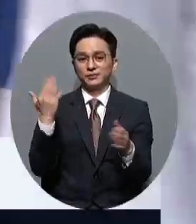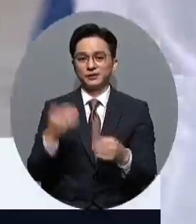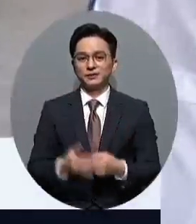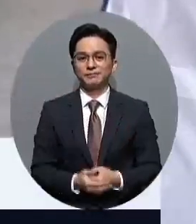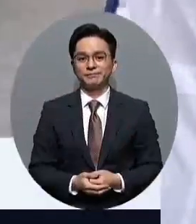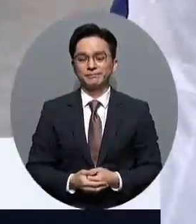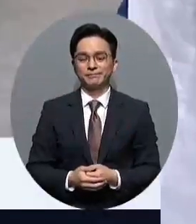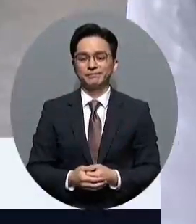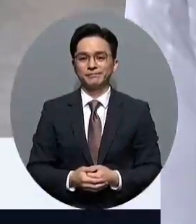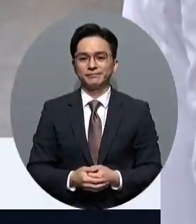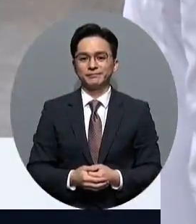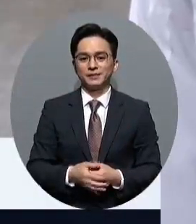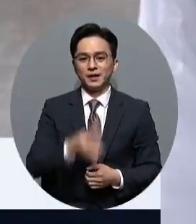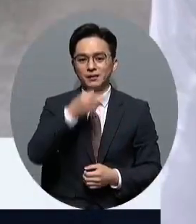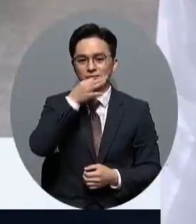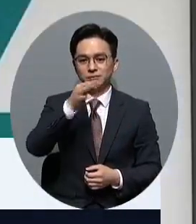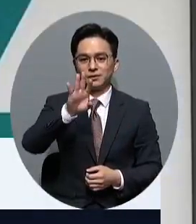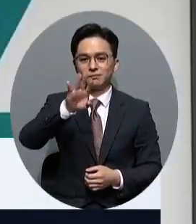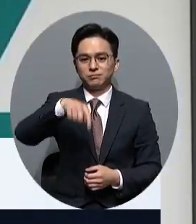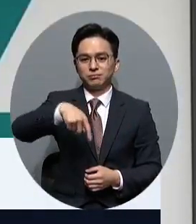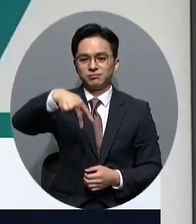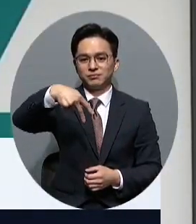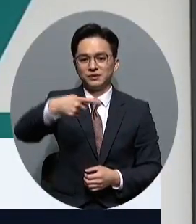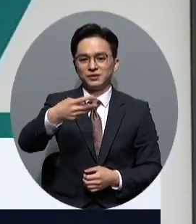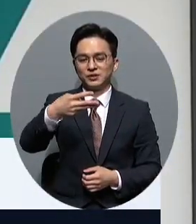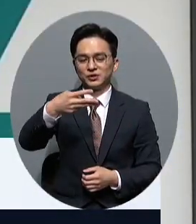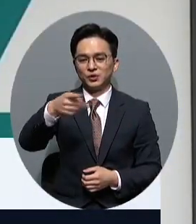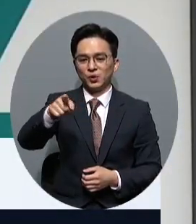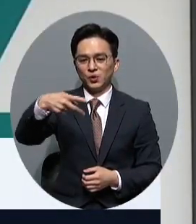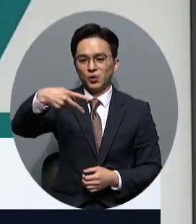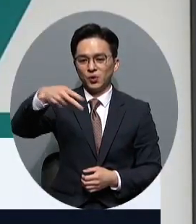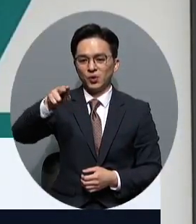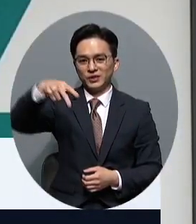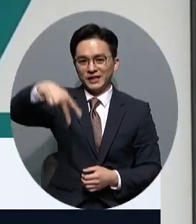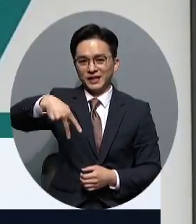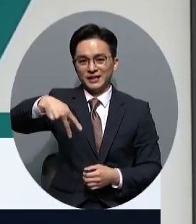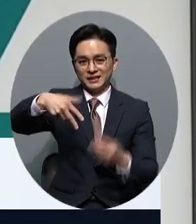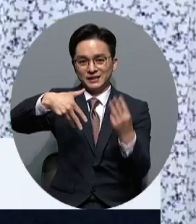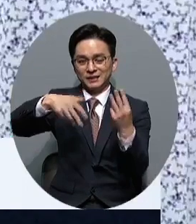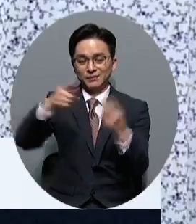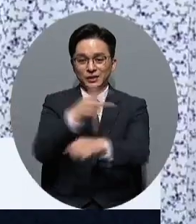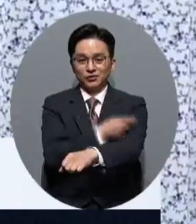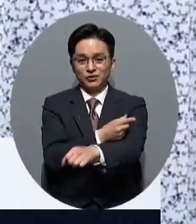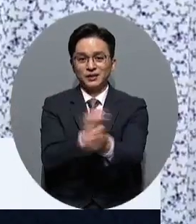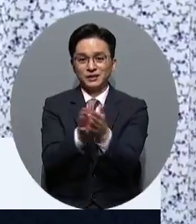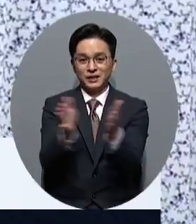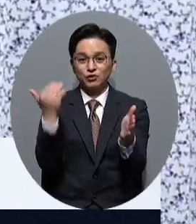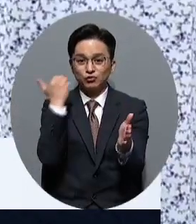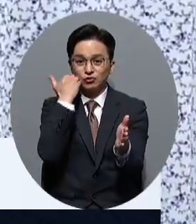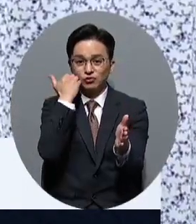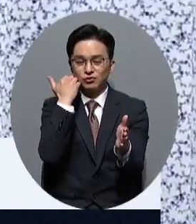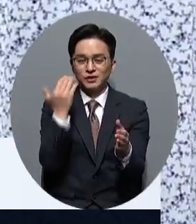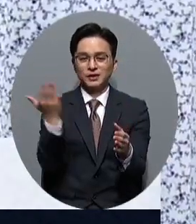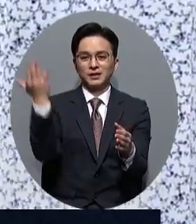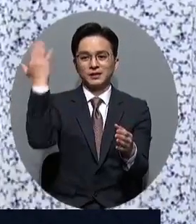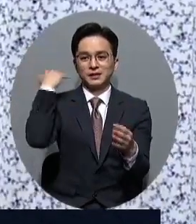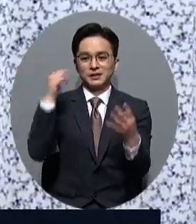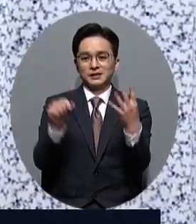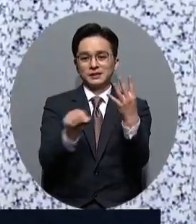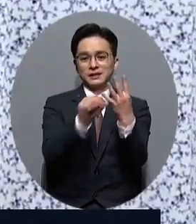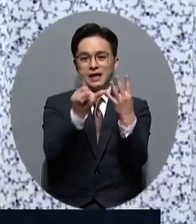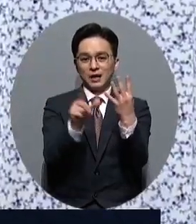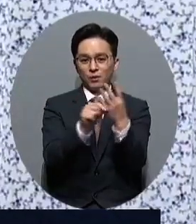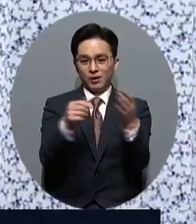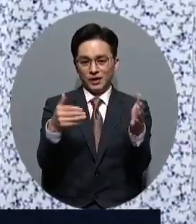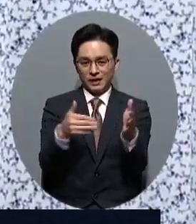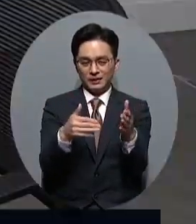오늘부터 추가 접종, 이른바 부스터샷이 시작됩니다. 대상자는 코로나 치료병원 종사자 4만 5천 명입니다.